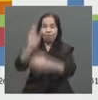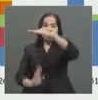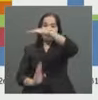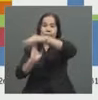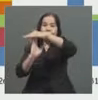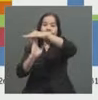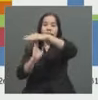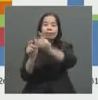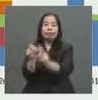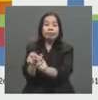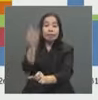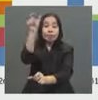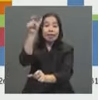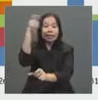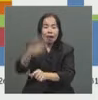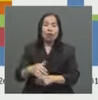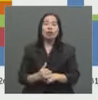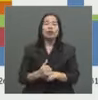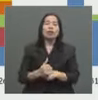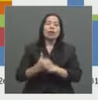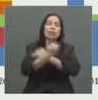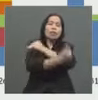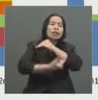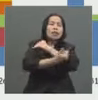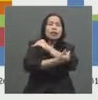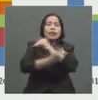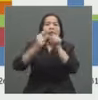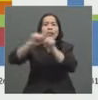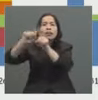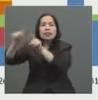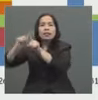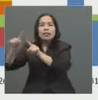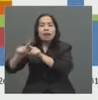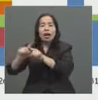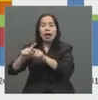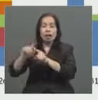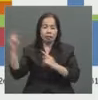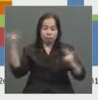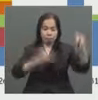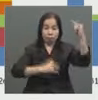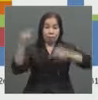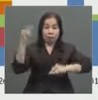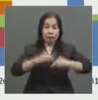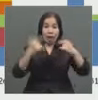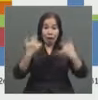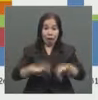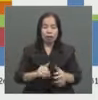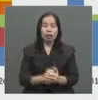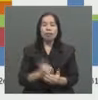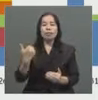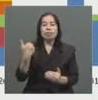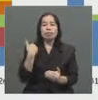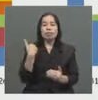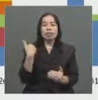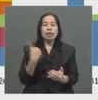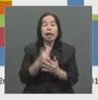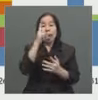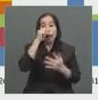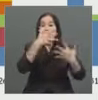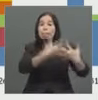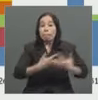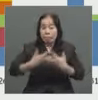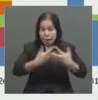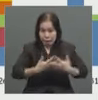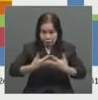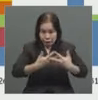นะครับส่วนชาติอื่นๆที่เข้ามาก็จะเห็นว่ามีทางอเมริกันนะ